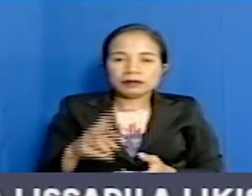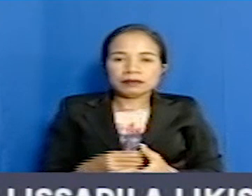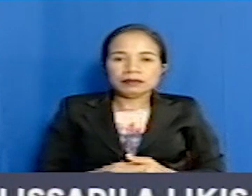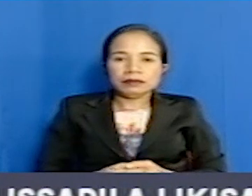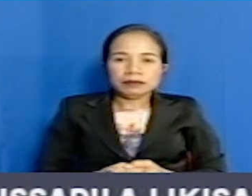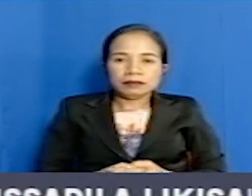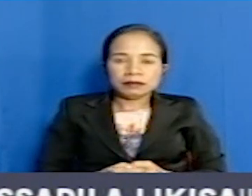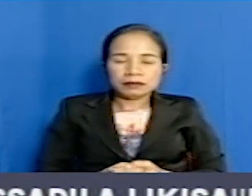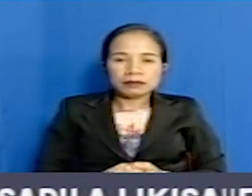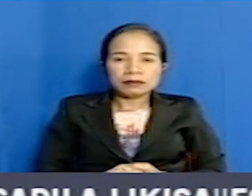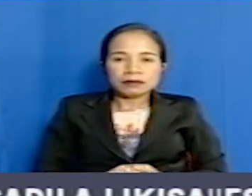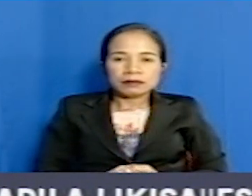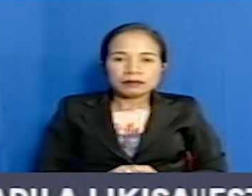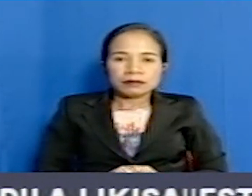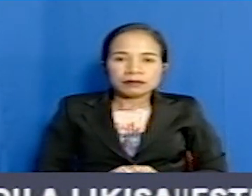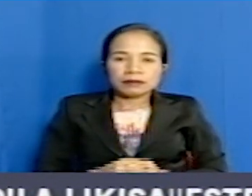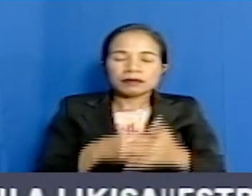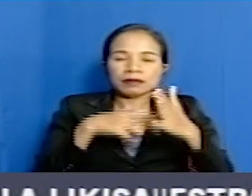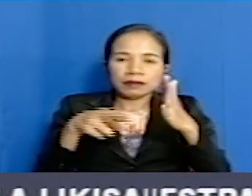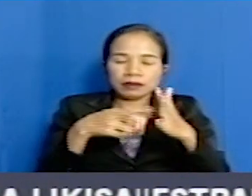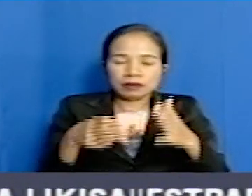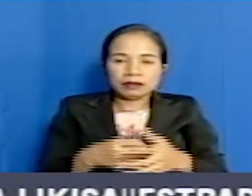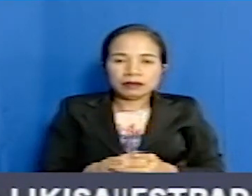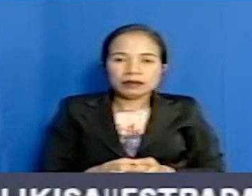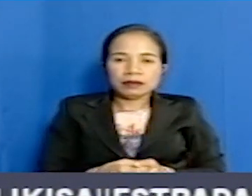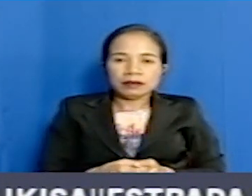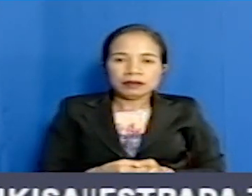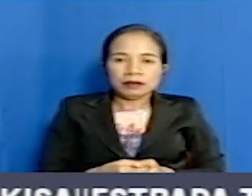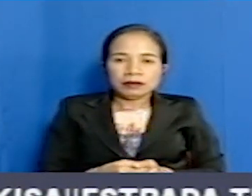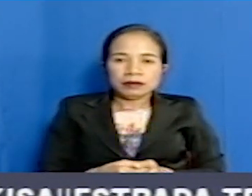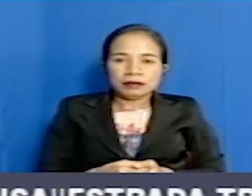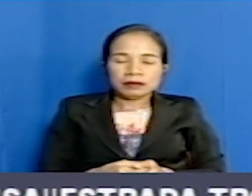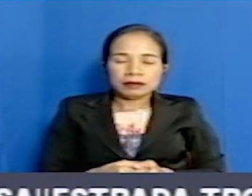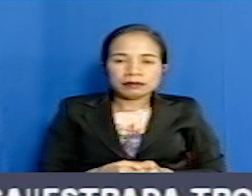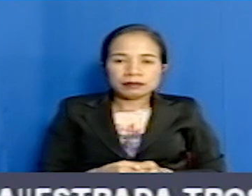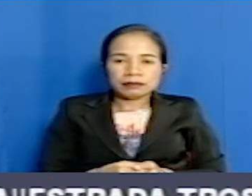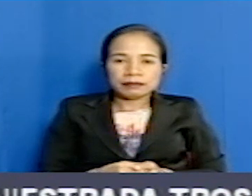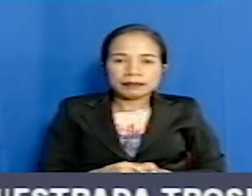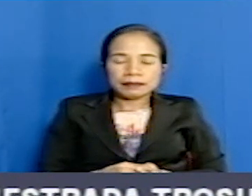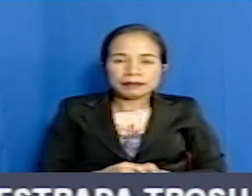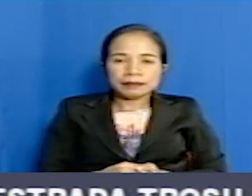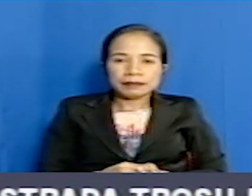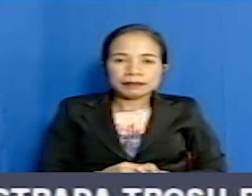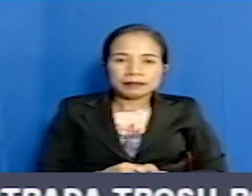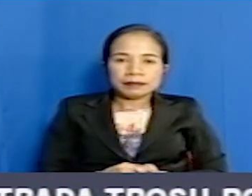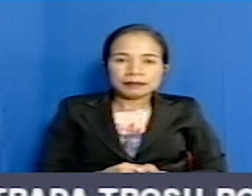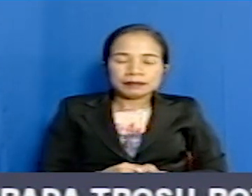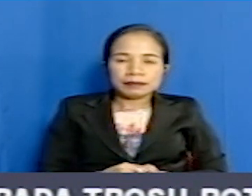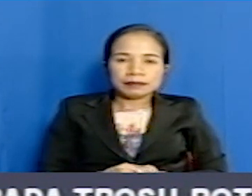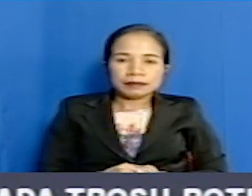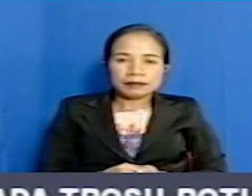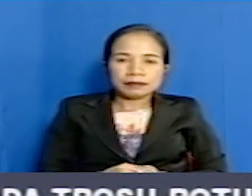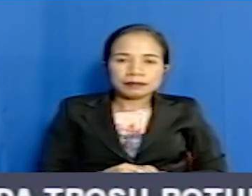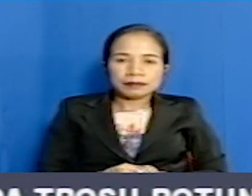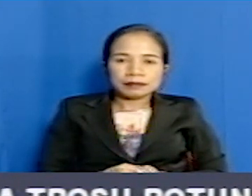barak tuh regres, regres, ida rua tambah hostelnya lap su balu, maka